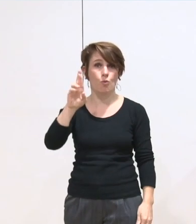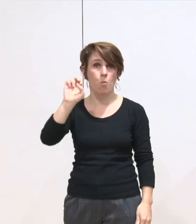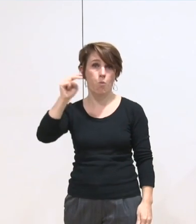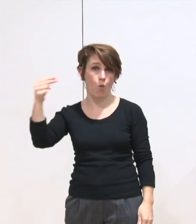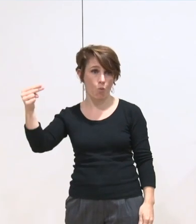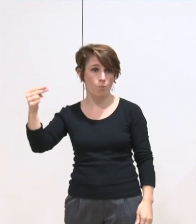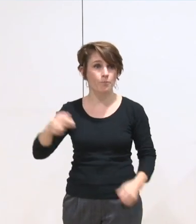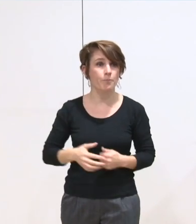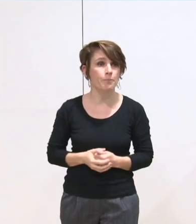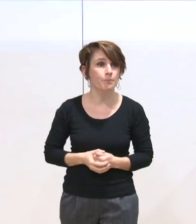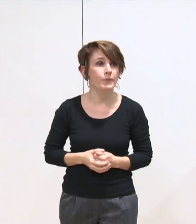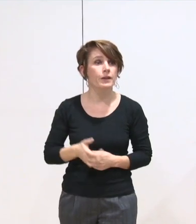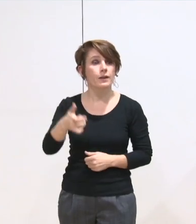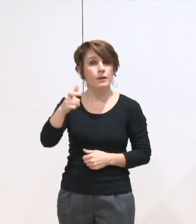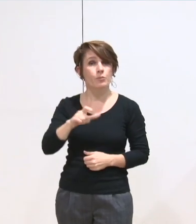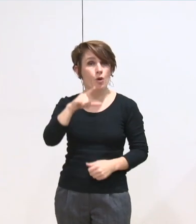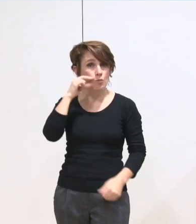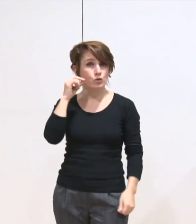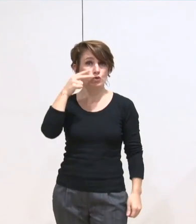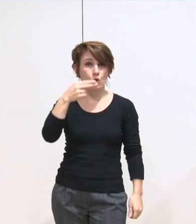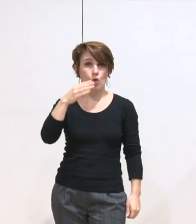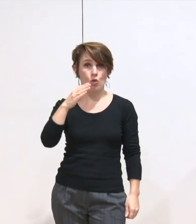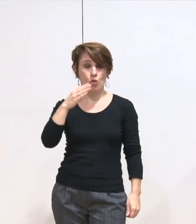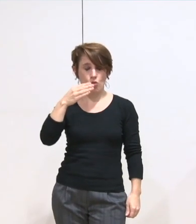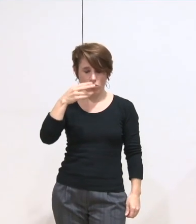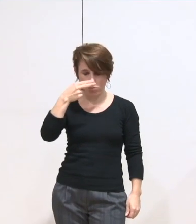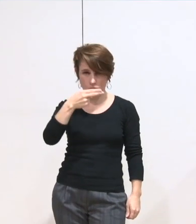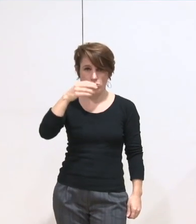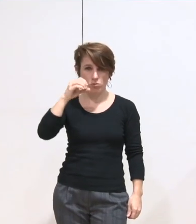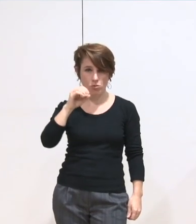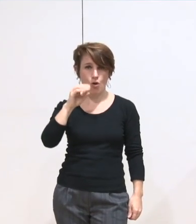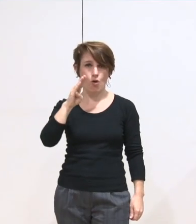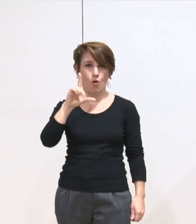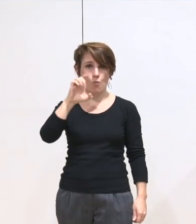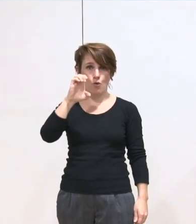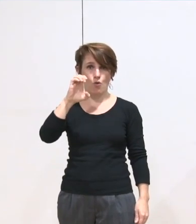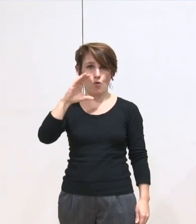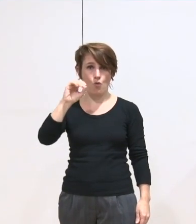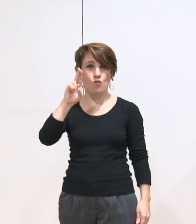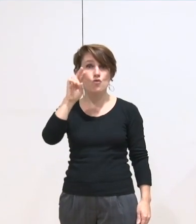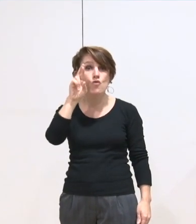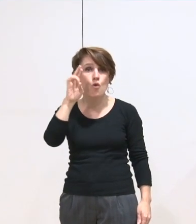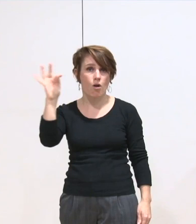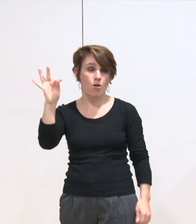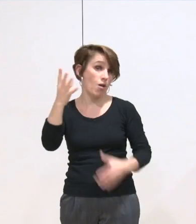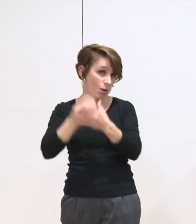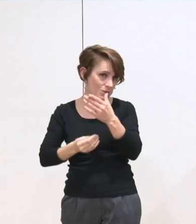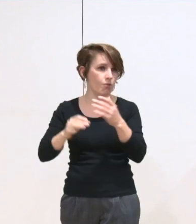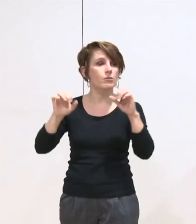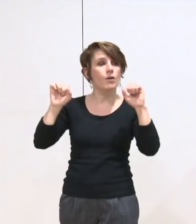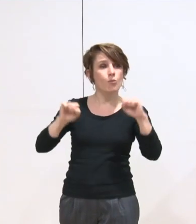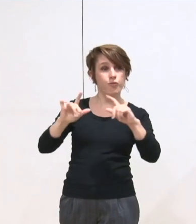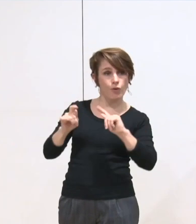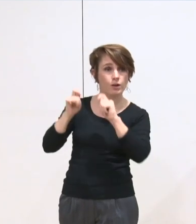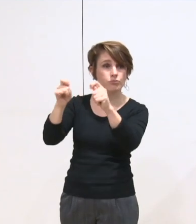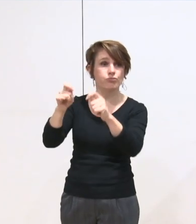Tavel, présent. Jacques Viard, présent. Antoine Bach, présent. Olivier Bertrand, Marie-Vonne Boileau.